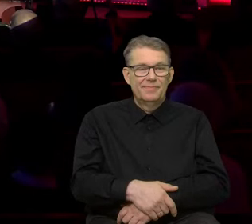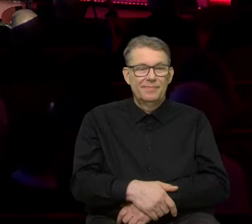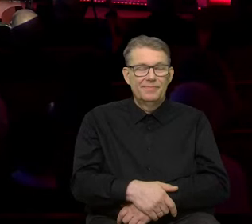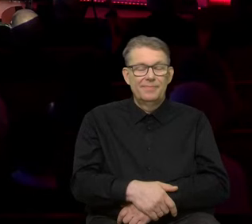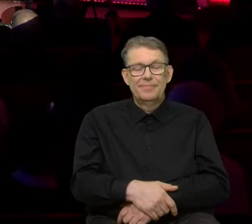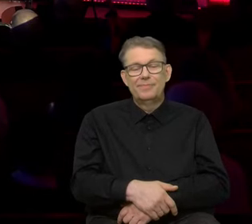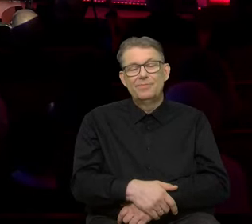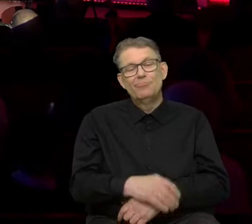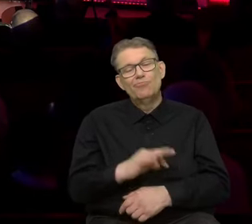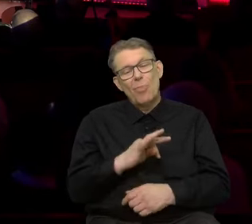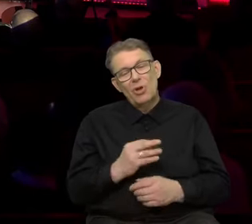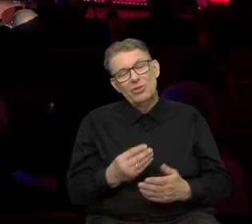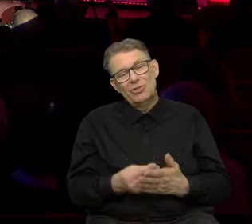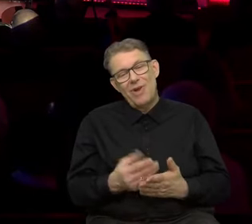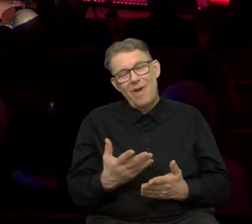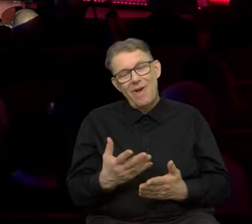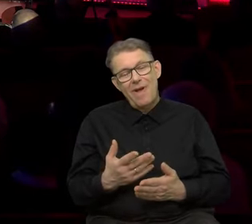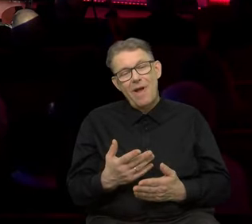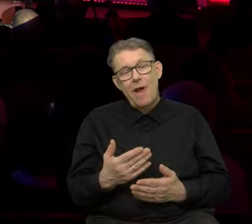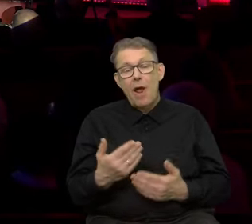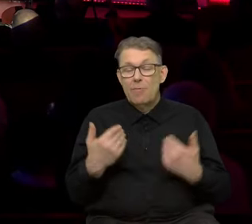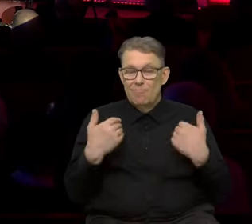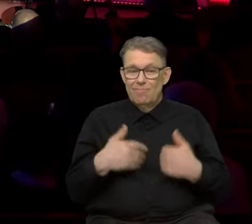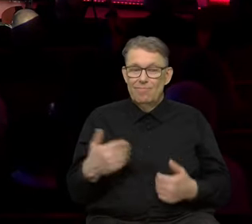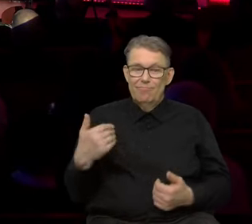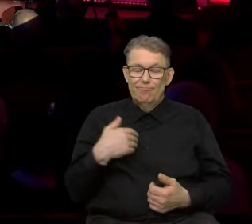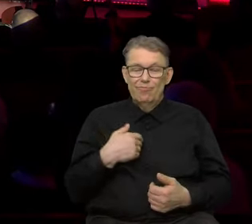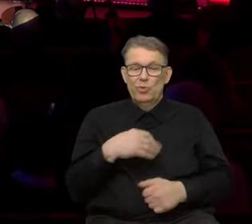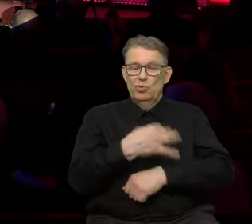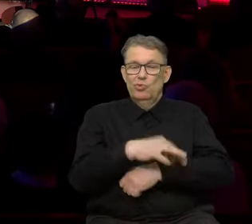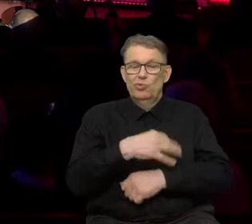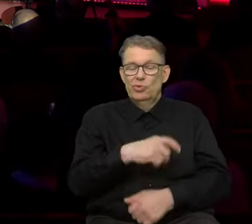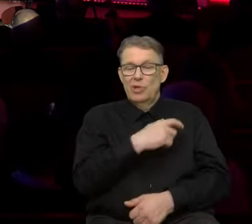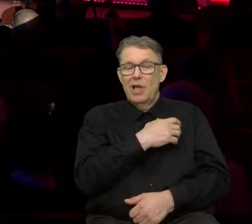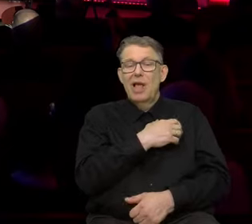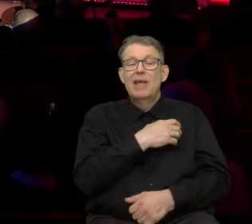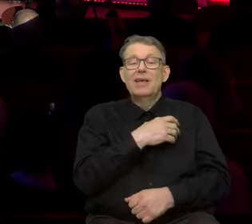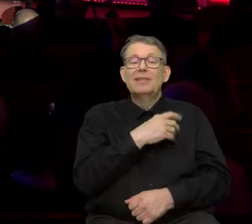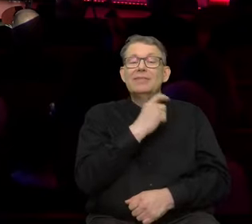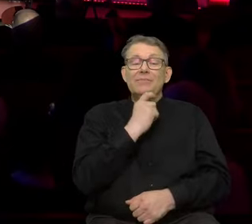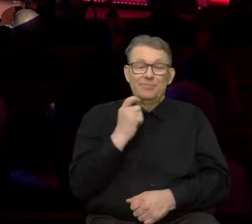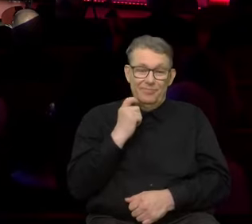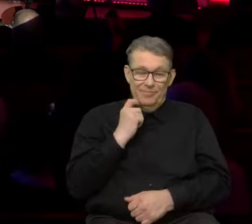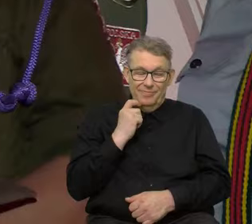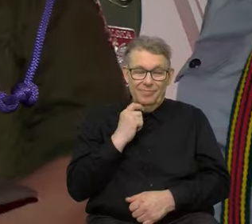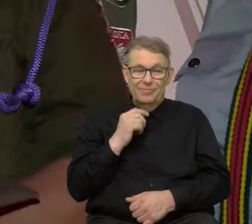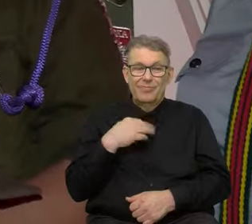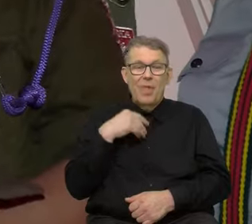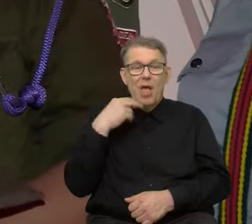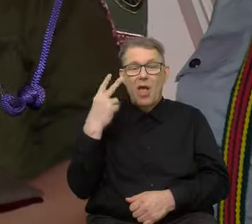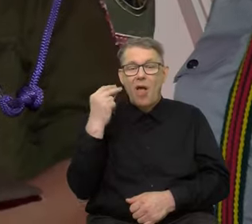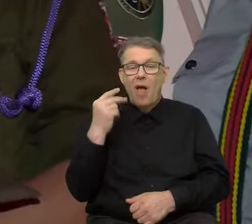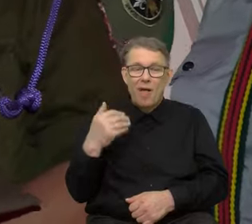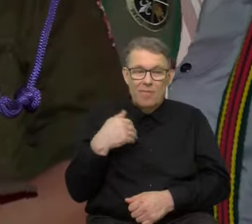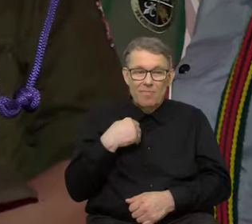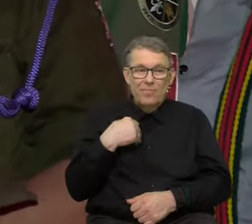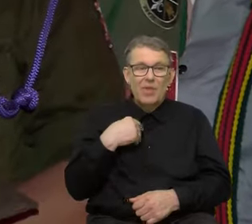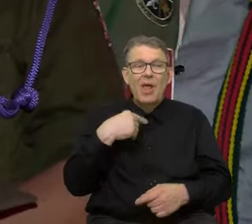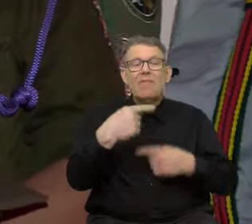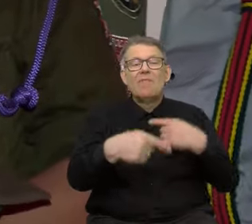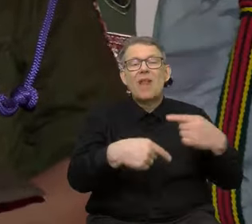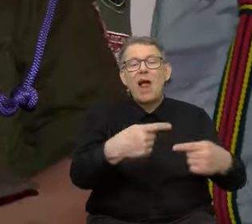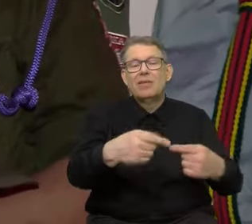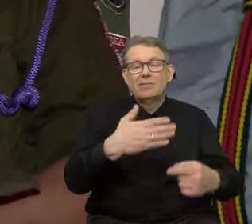Moi drodzy, kiedy byłem w seminarium, to zawsze mówiono, że nasze seminarium tradycje właśnie